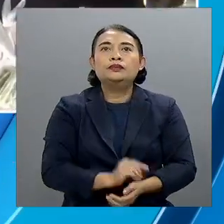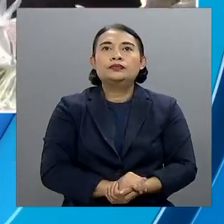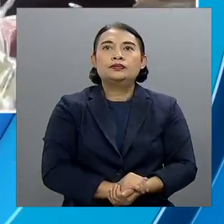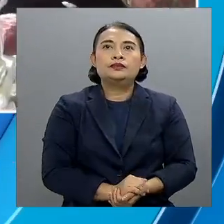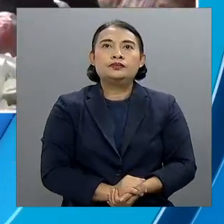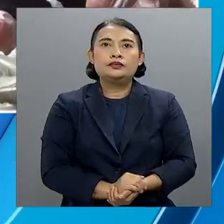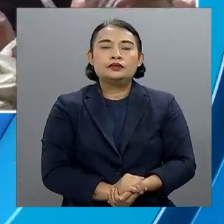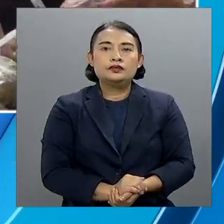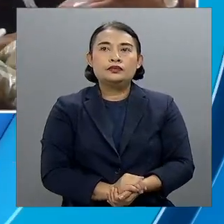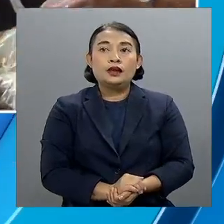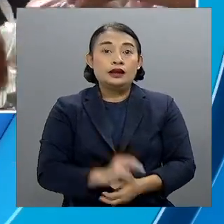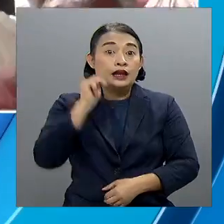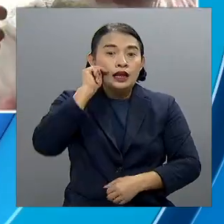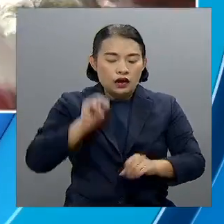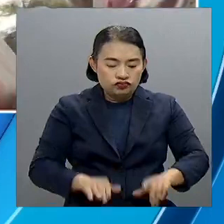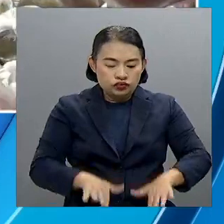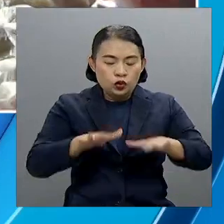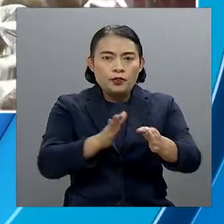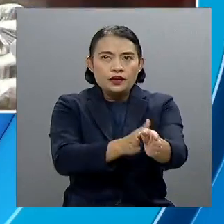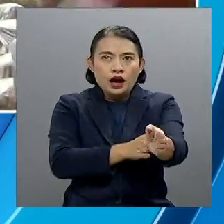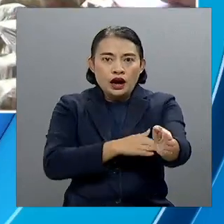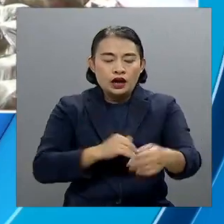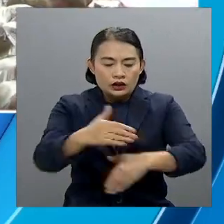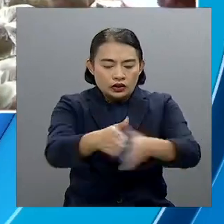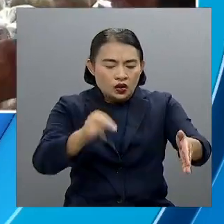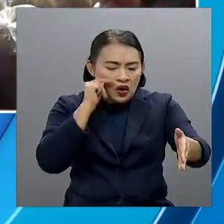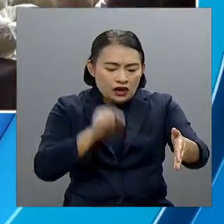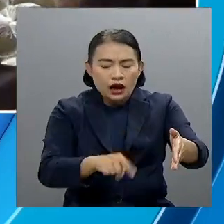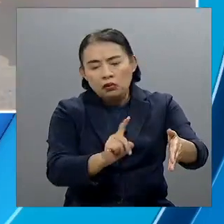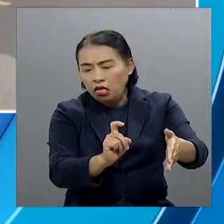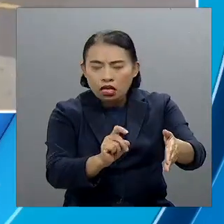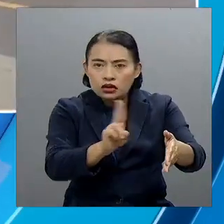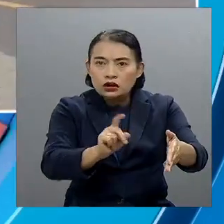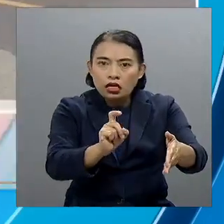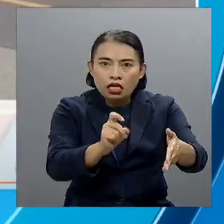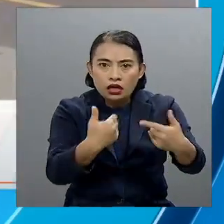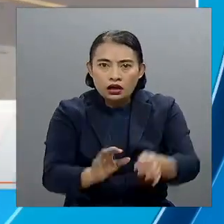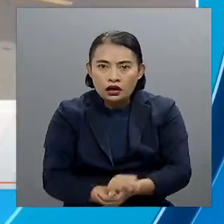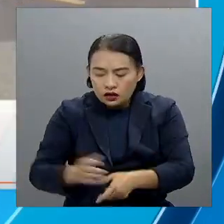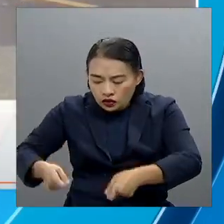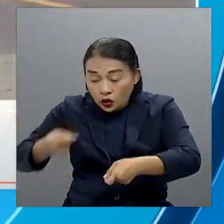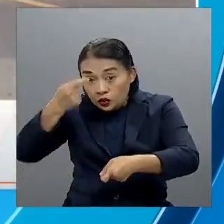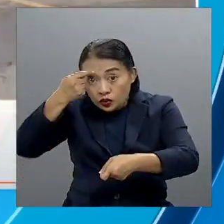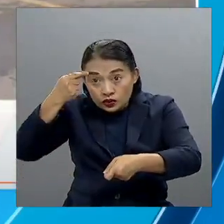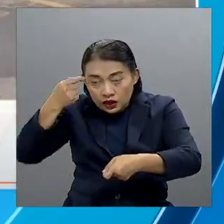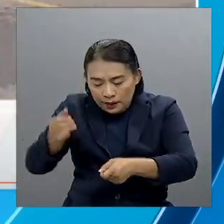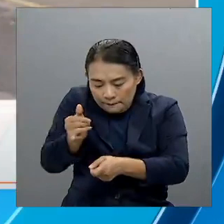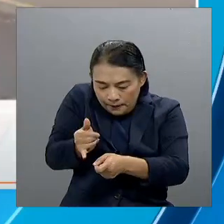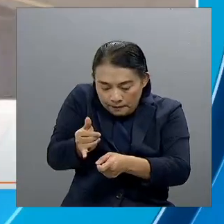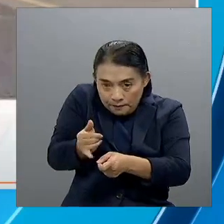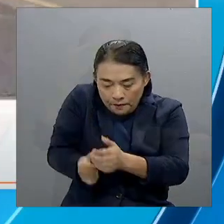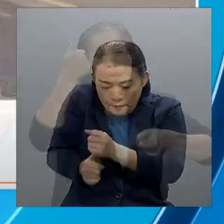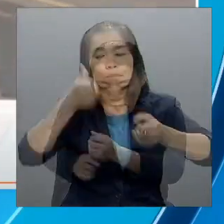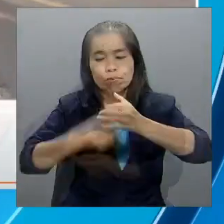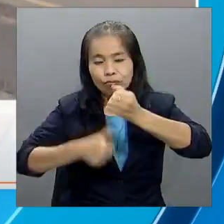น้ำท่วมนานส้วมใช้ไม่ได้ไงค่ะก็อาจจะต้องมีการถ่ายลงในถุงดำไหมนะคะแล้วก็ปิดมัด